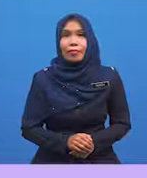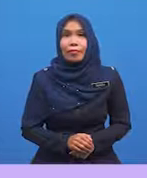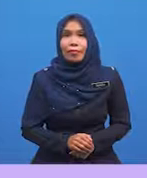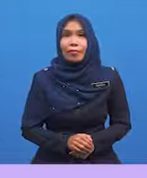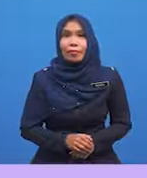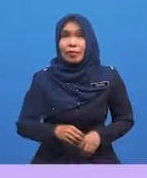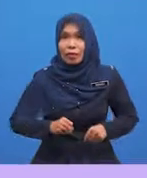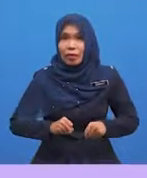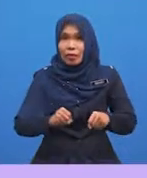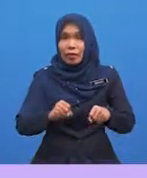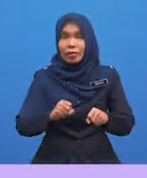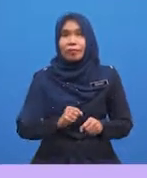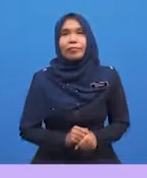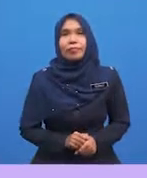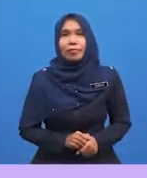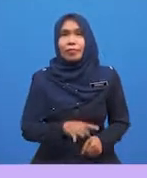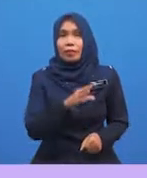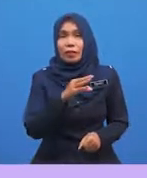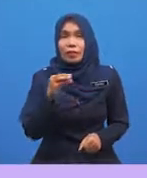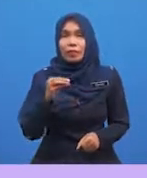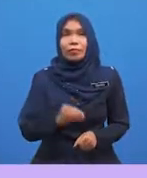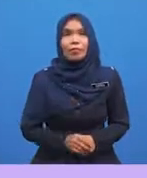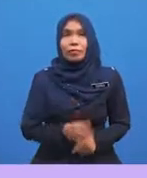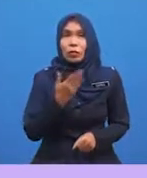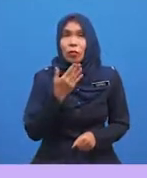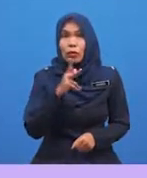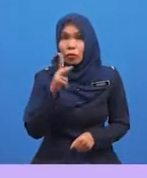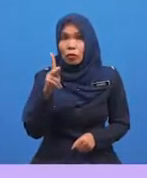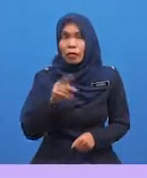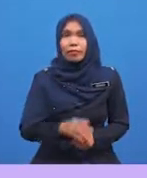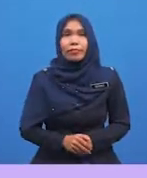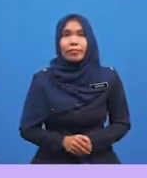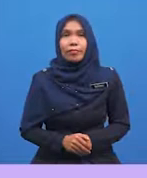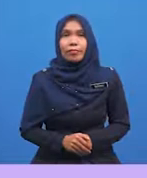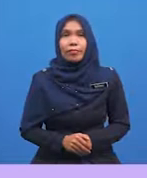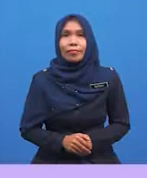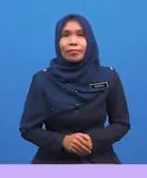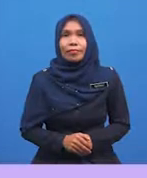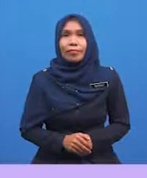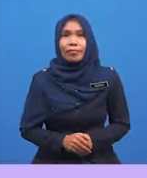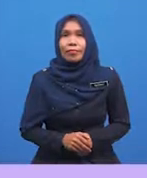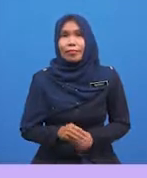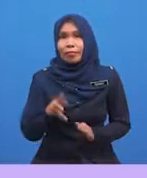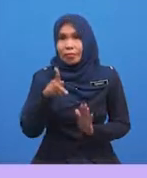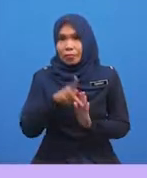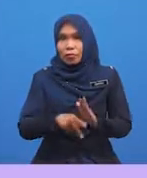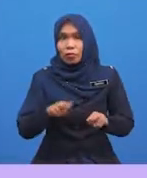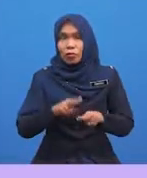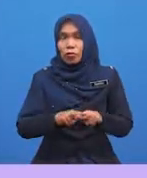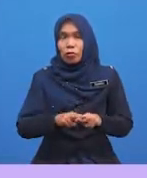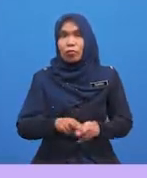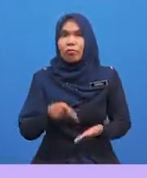berpenduduk sederhana. Dan warna kuning menunjukkan kawasan berpenduduk